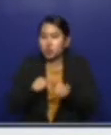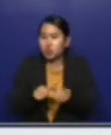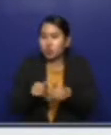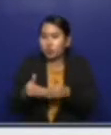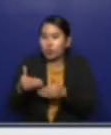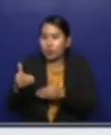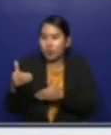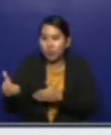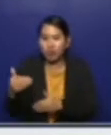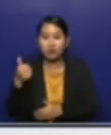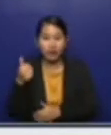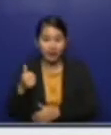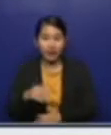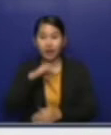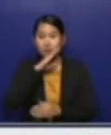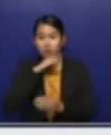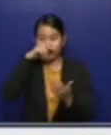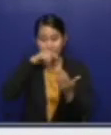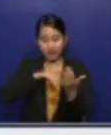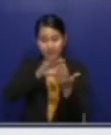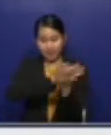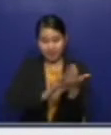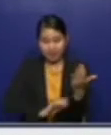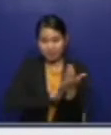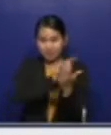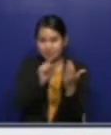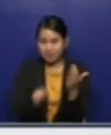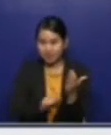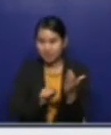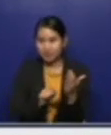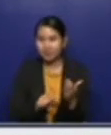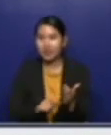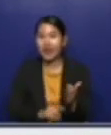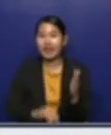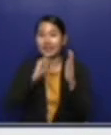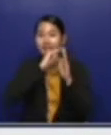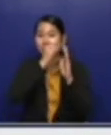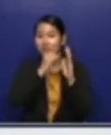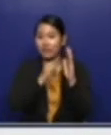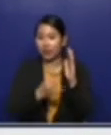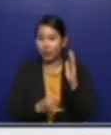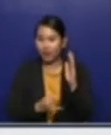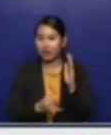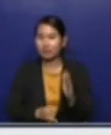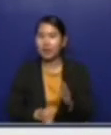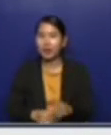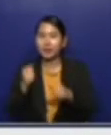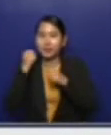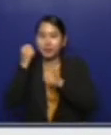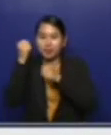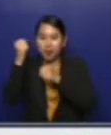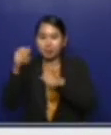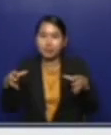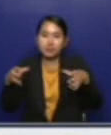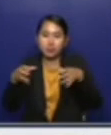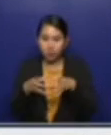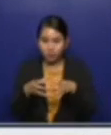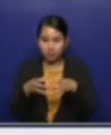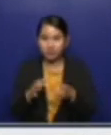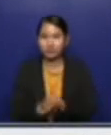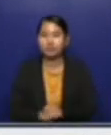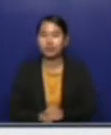ไหวทั้งประเทศนะครับท่านประธานครับที่จะต่อเป็นจังหวัดในการที่จะแฟลชม็อบขออนุญาตใช้ภาษาอังกฤษ